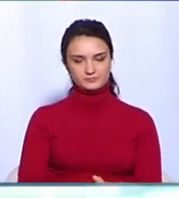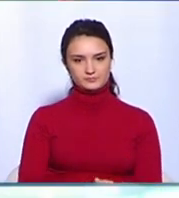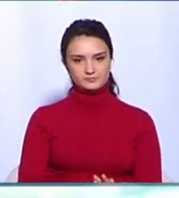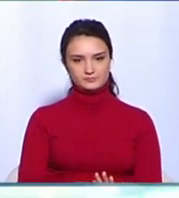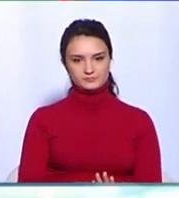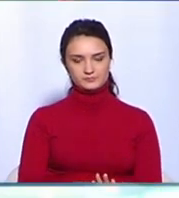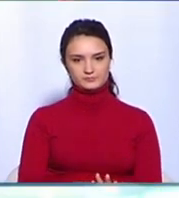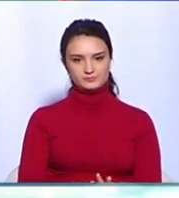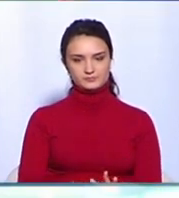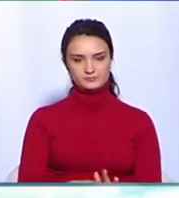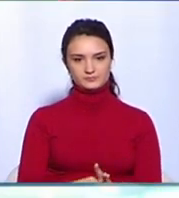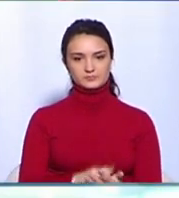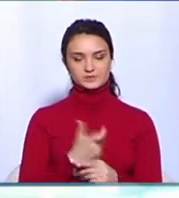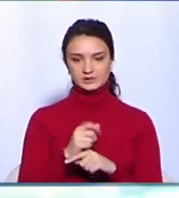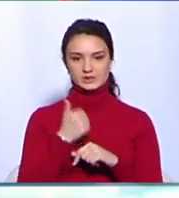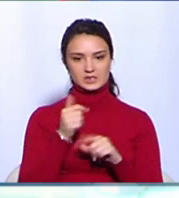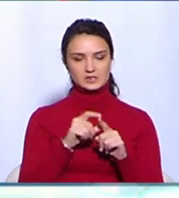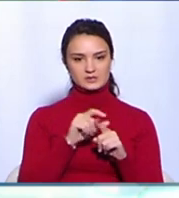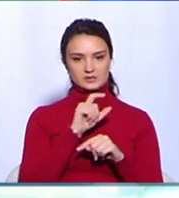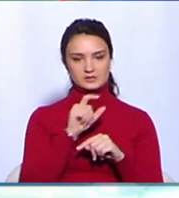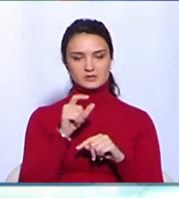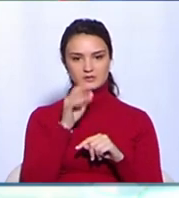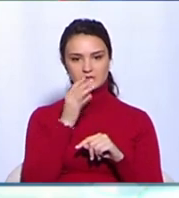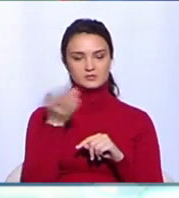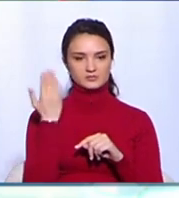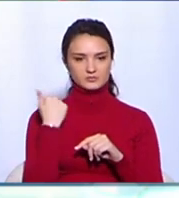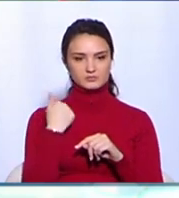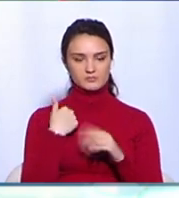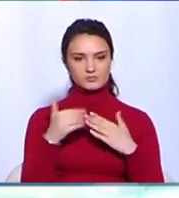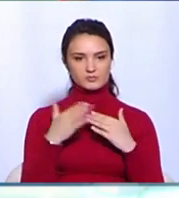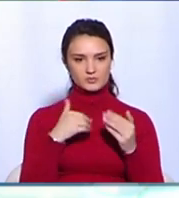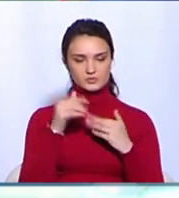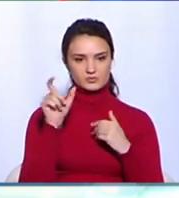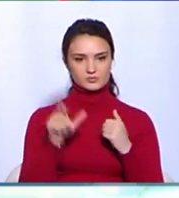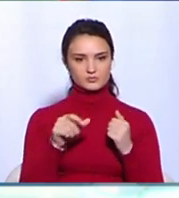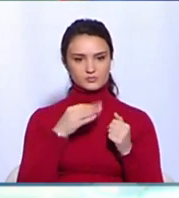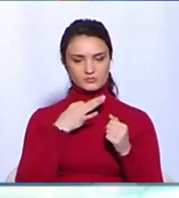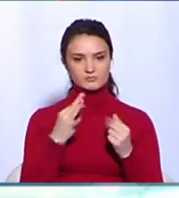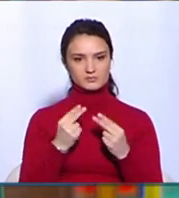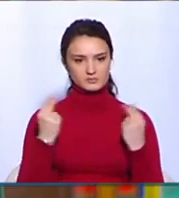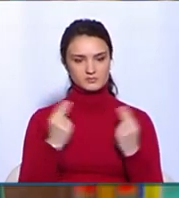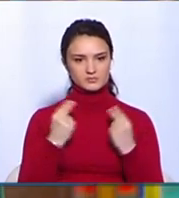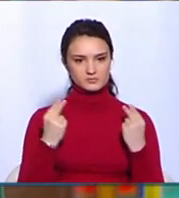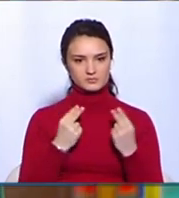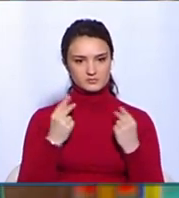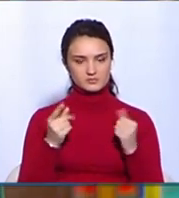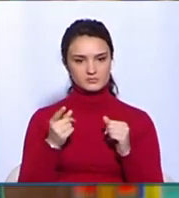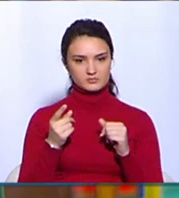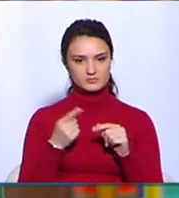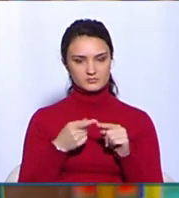თანაგრძნობა, ნუ იცით, ძალიან კარგი განმარტება მომცა თავის დროზე ჩემმა პროფესორმა და უსაყვარელსმა პედაგოგმა ფაიზულა